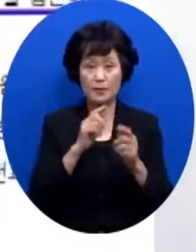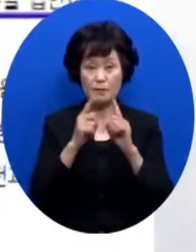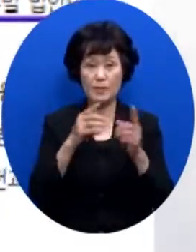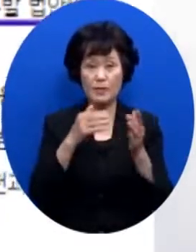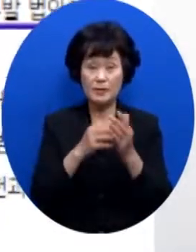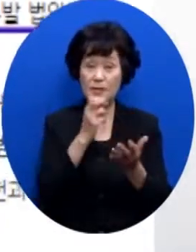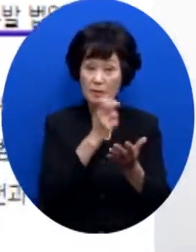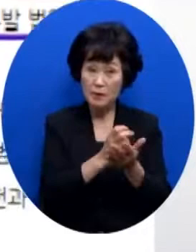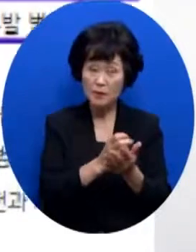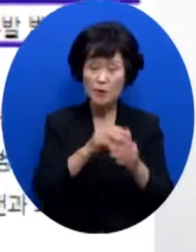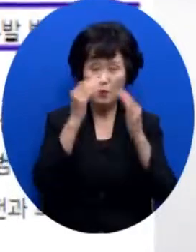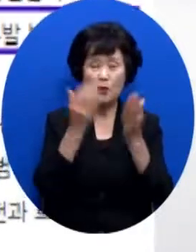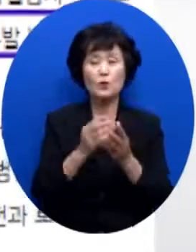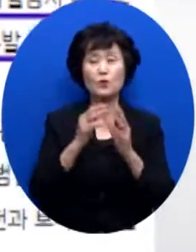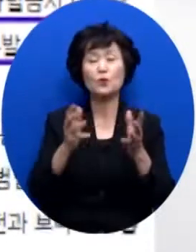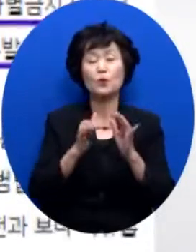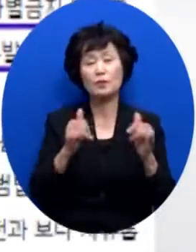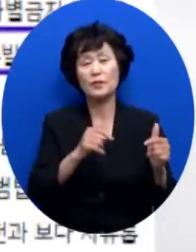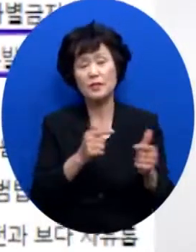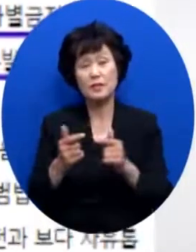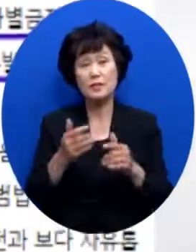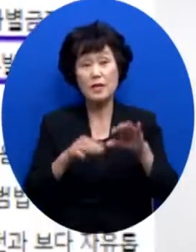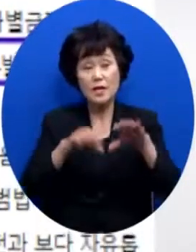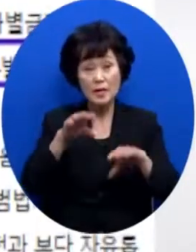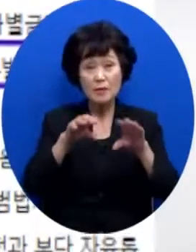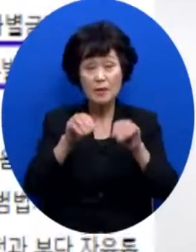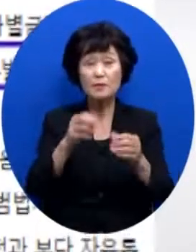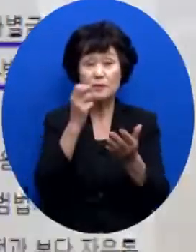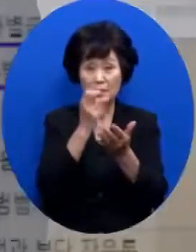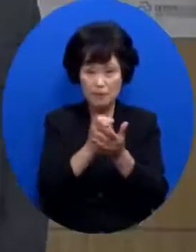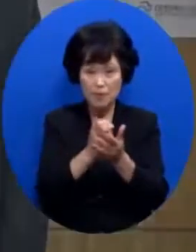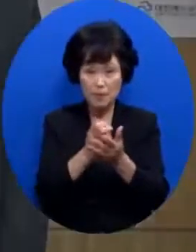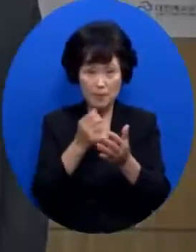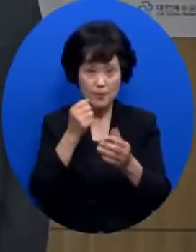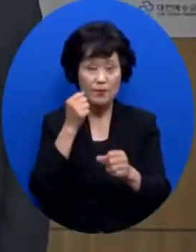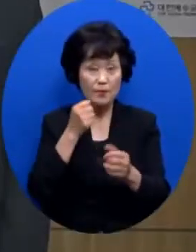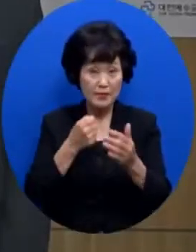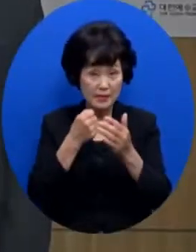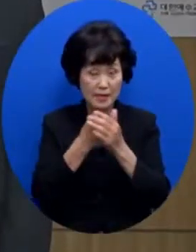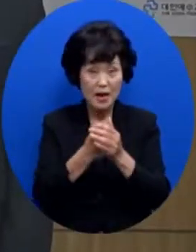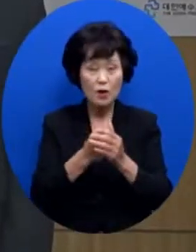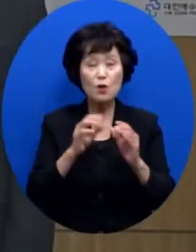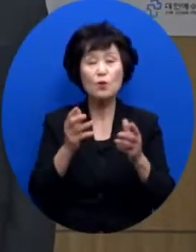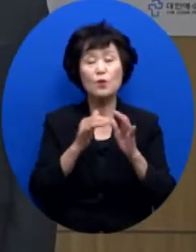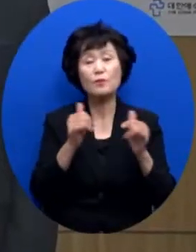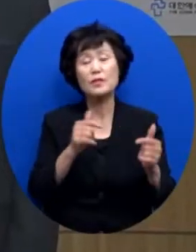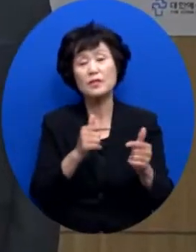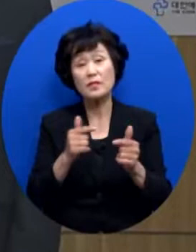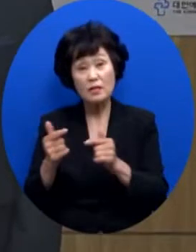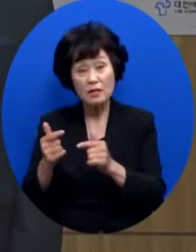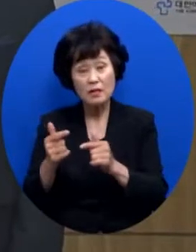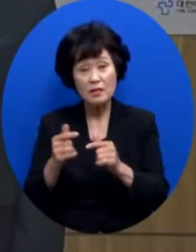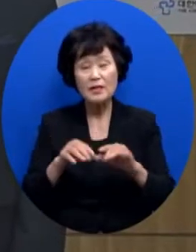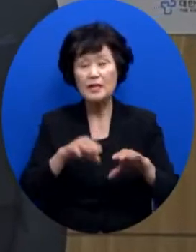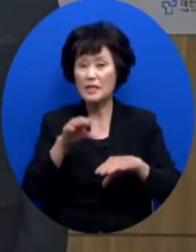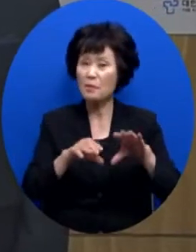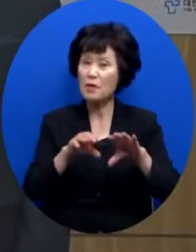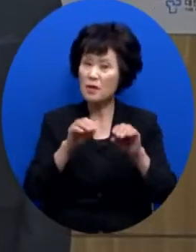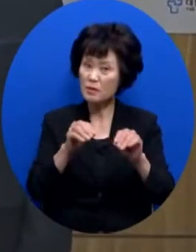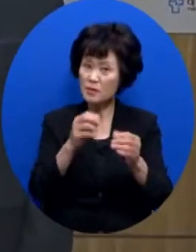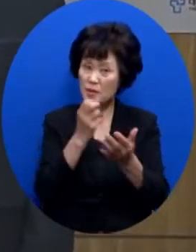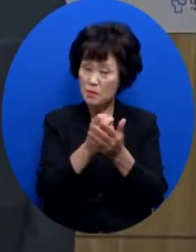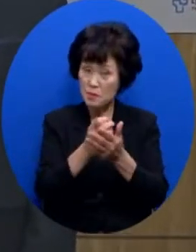법은 모든 국민을 차별금지 대상으로 상정하고 국민의 삶 자체를 차별 보호에 영역 으로 규정함으로써